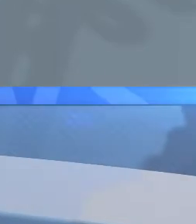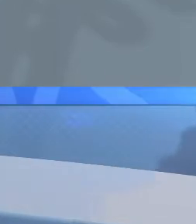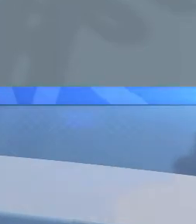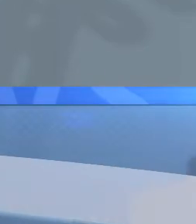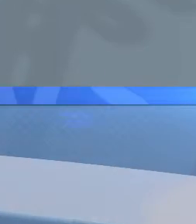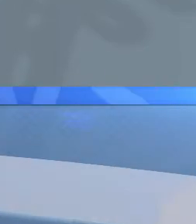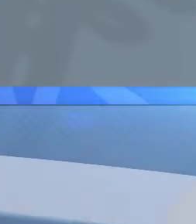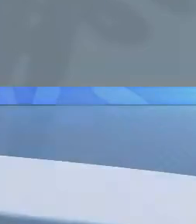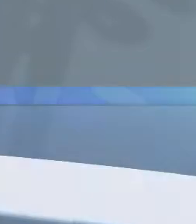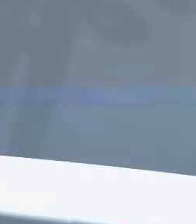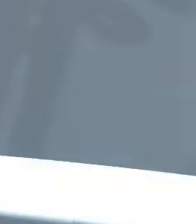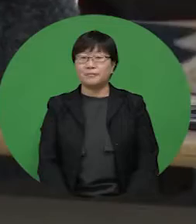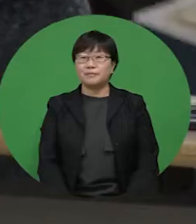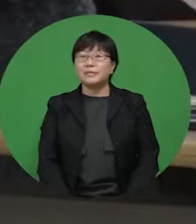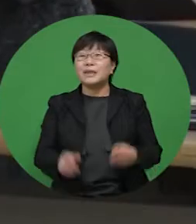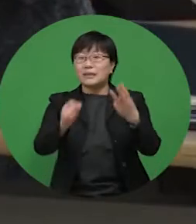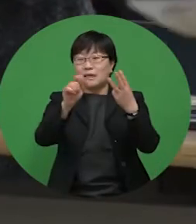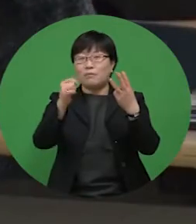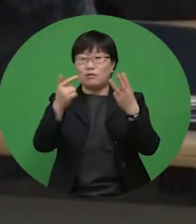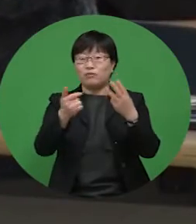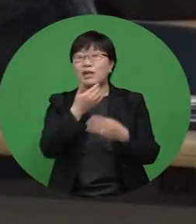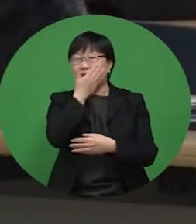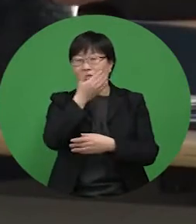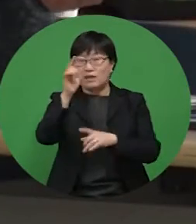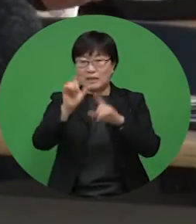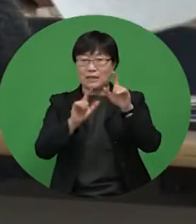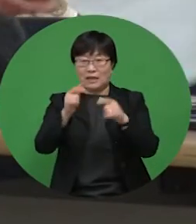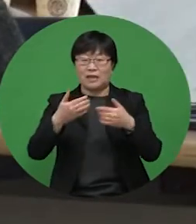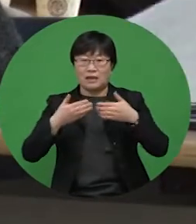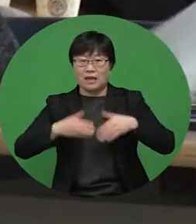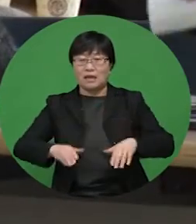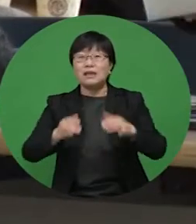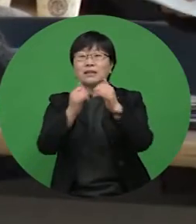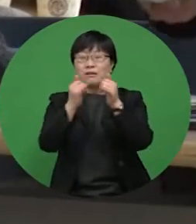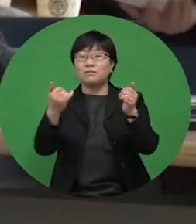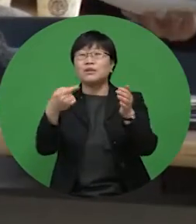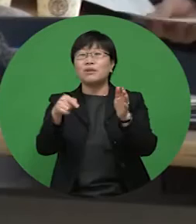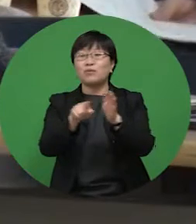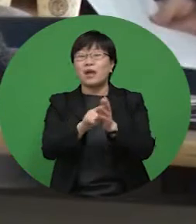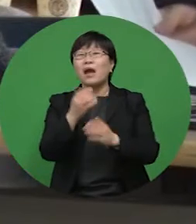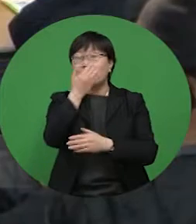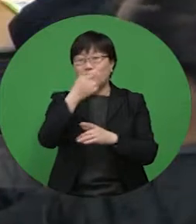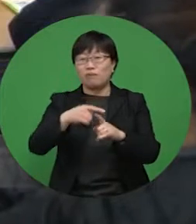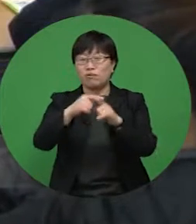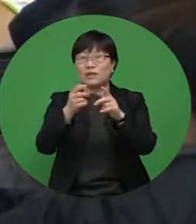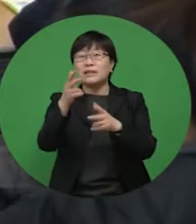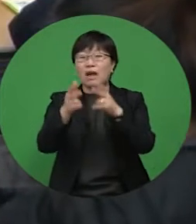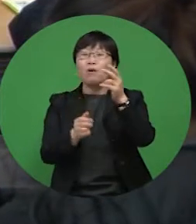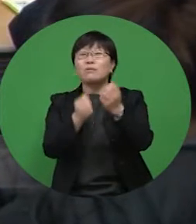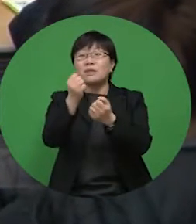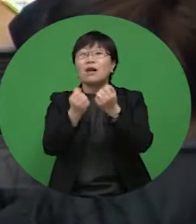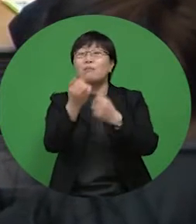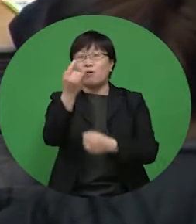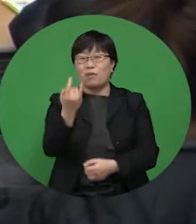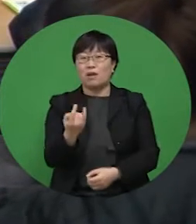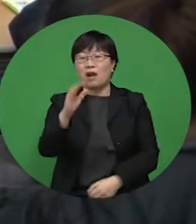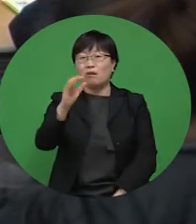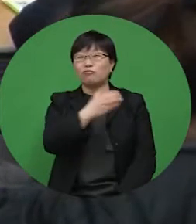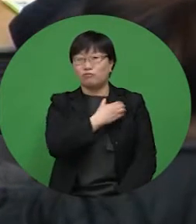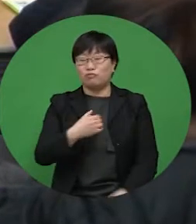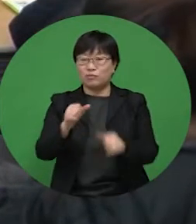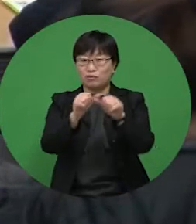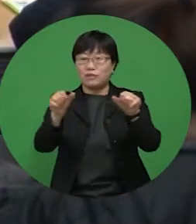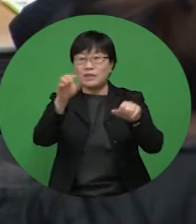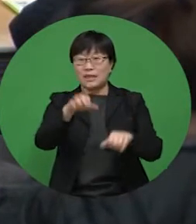자세히 알아보겠습니다. 지난 6일 영양 상태가 취약한 구민들을 위한 영양 플러스 사업